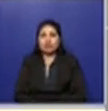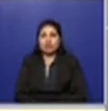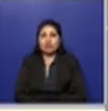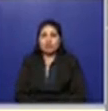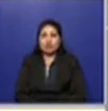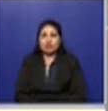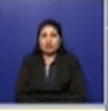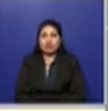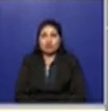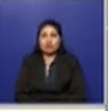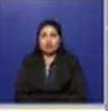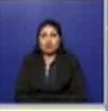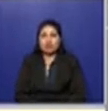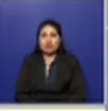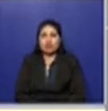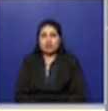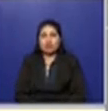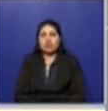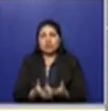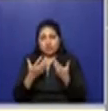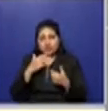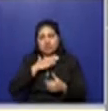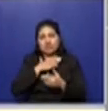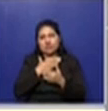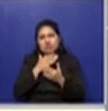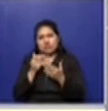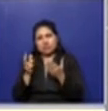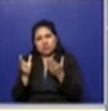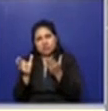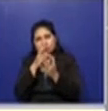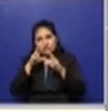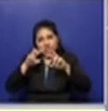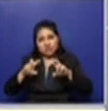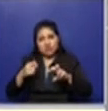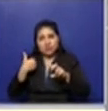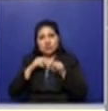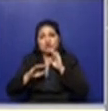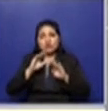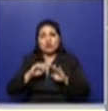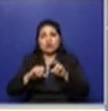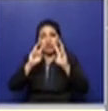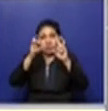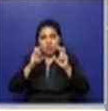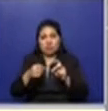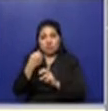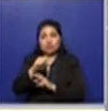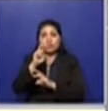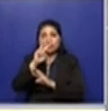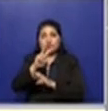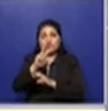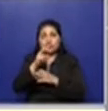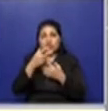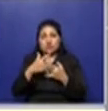ครับในจำนวนที่เราศึกษาเนี่ยเราศึกษาทั้งหมดเนี่ย12หัวข้อนะครับหัวข้อที่